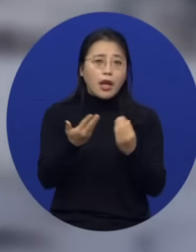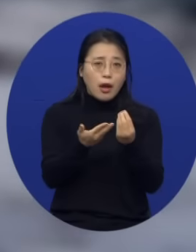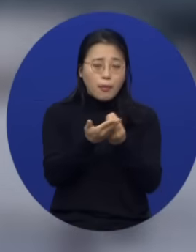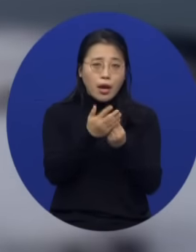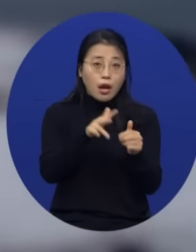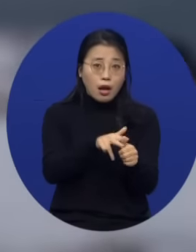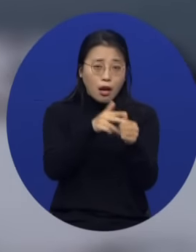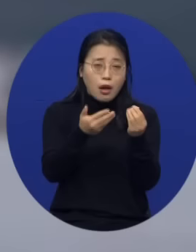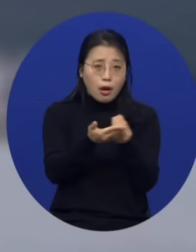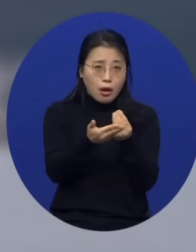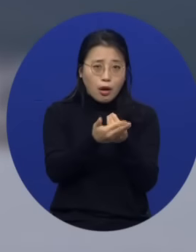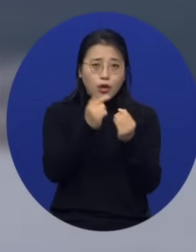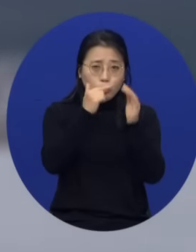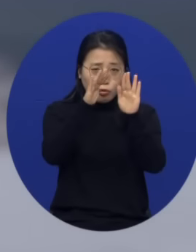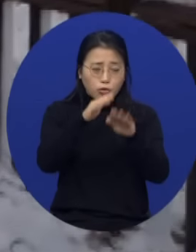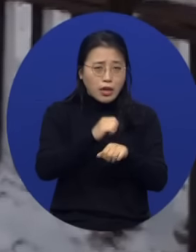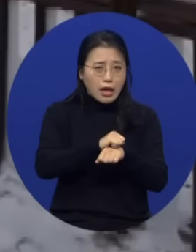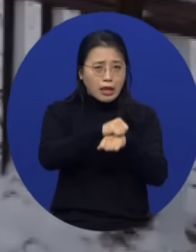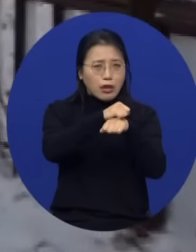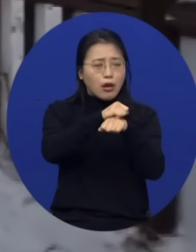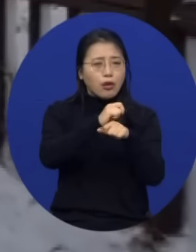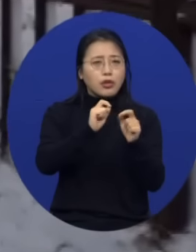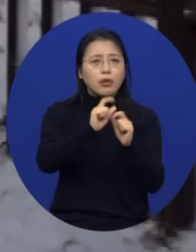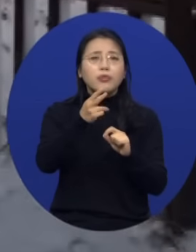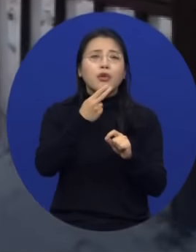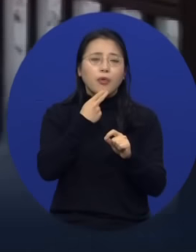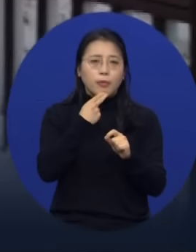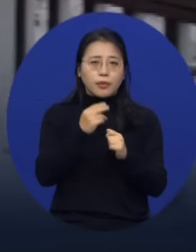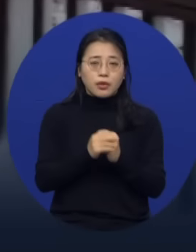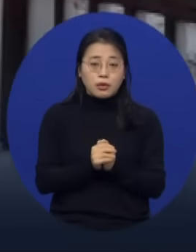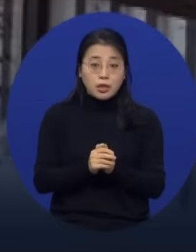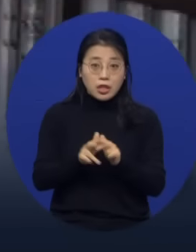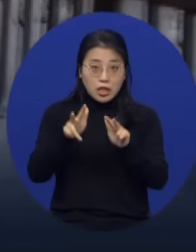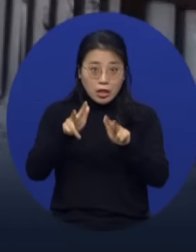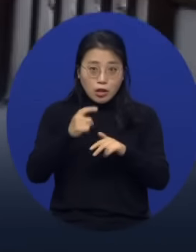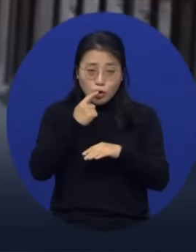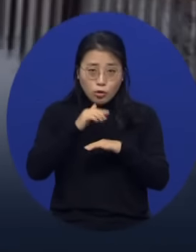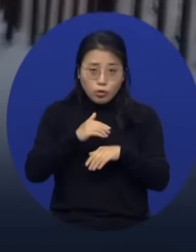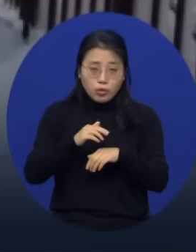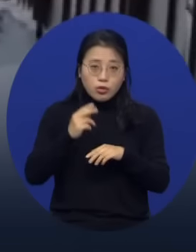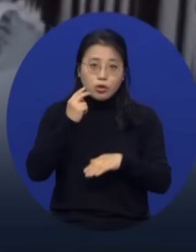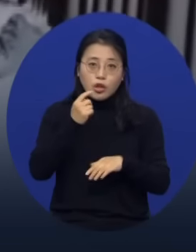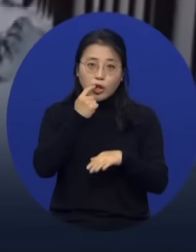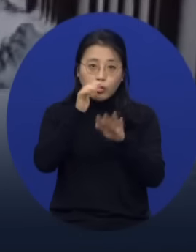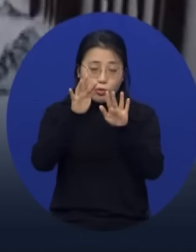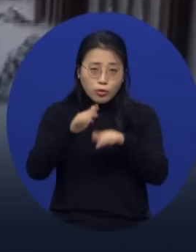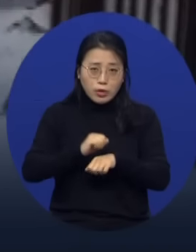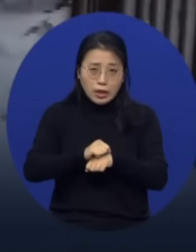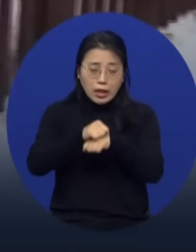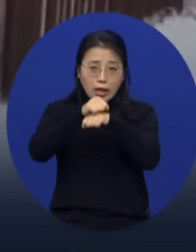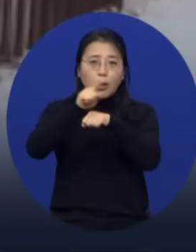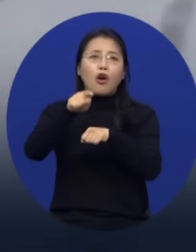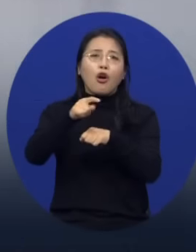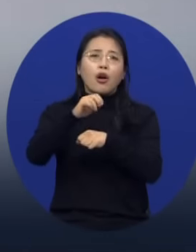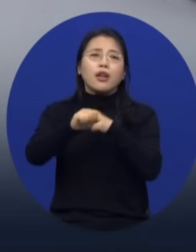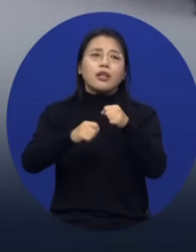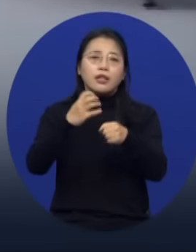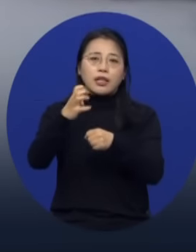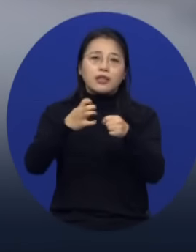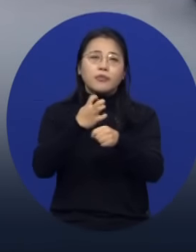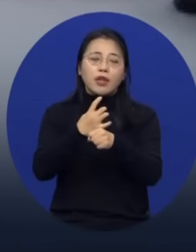마라도에도 눈이 내려 쌓인 겁니다. 이렇게 많이 쌓여본 적은 한 40년 만에 처음인 것 같아요.